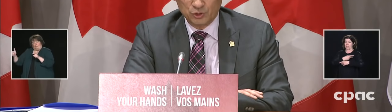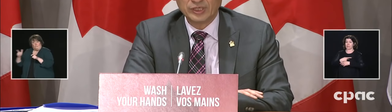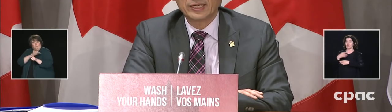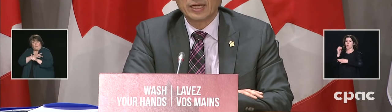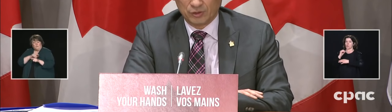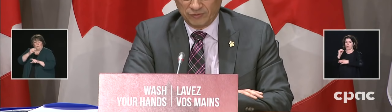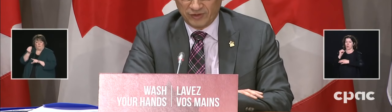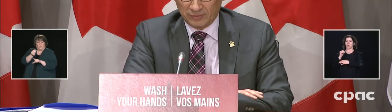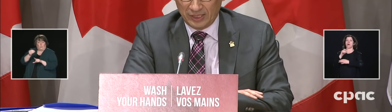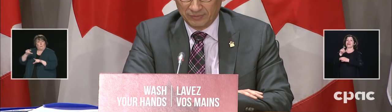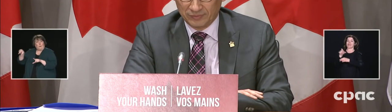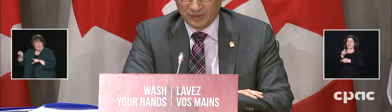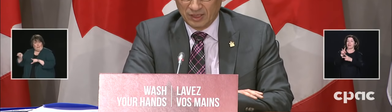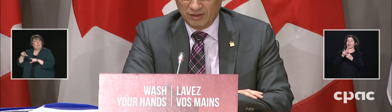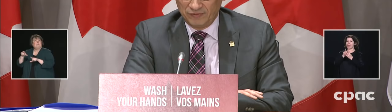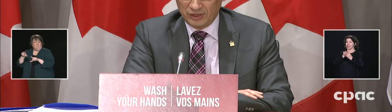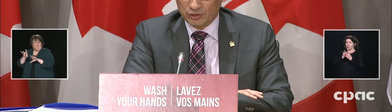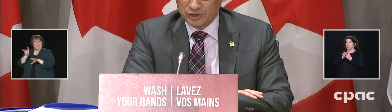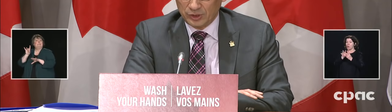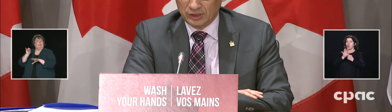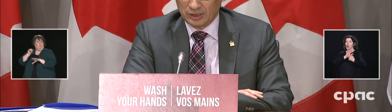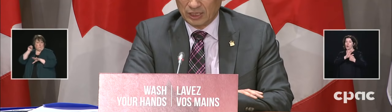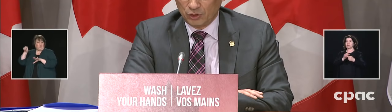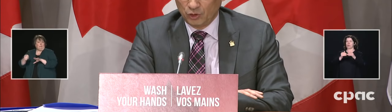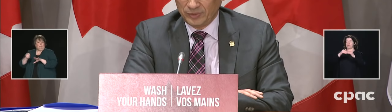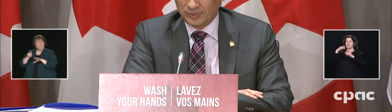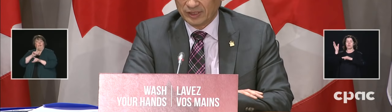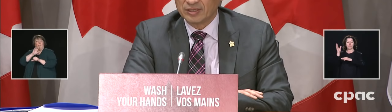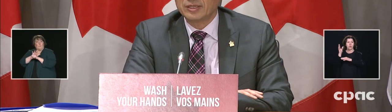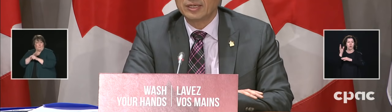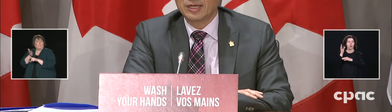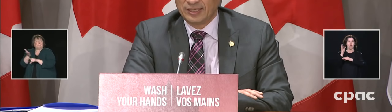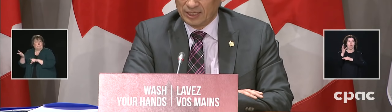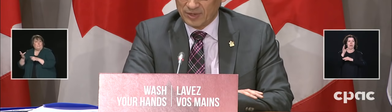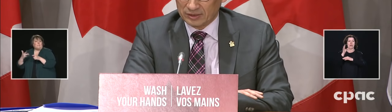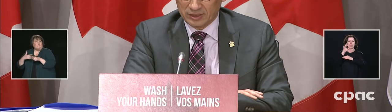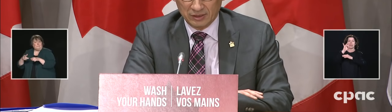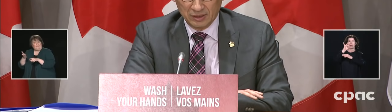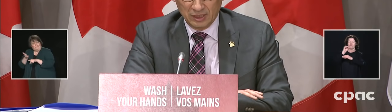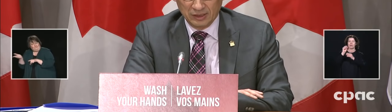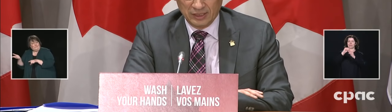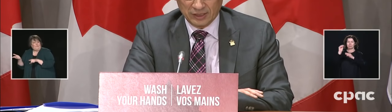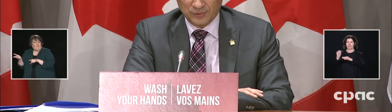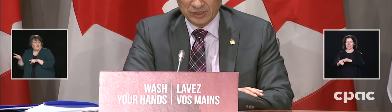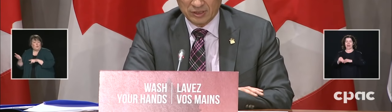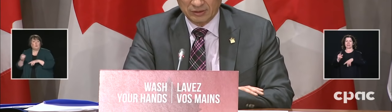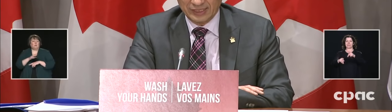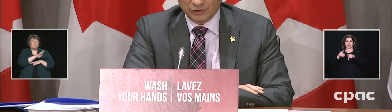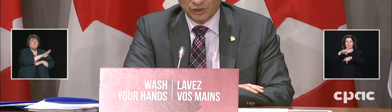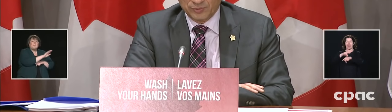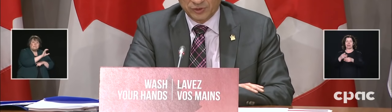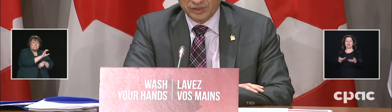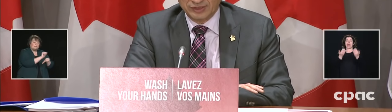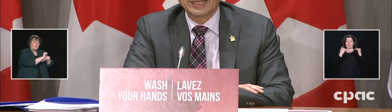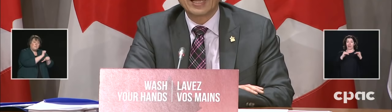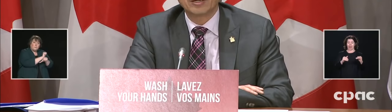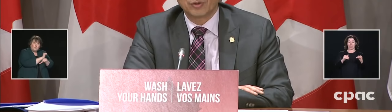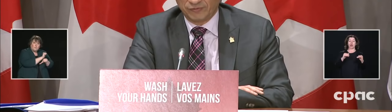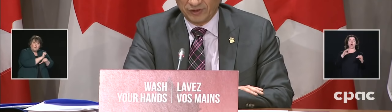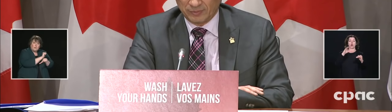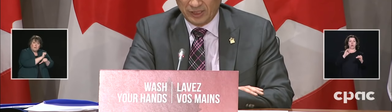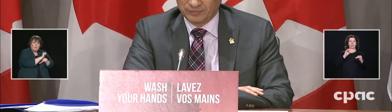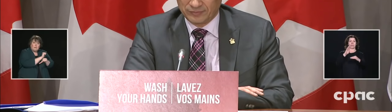80% de tous les cas confirmés. Viennent ensuite la Colombie-Britannique et l'Alberta, qui représentent 14% des